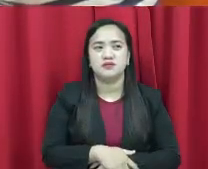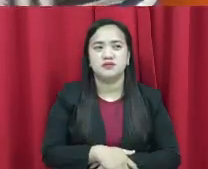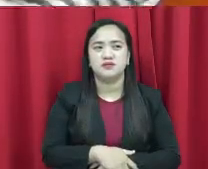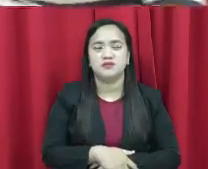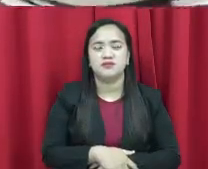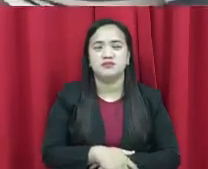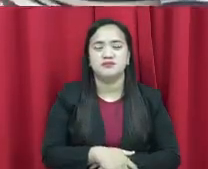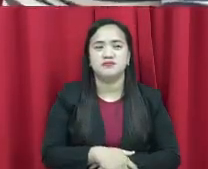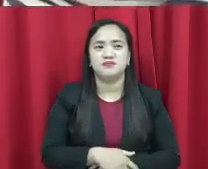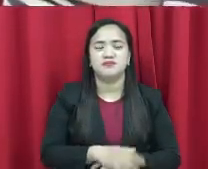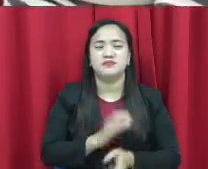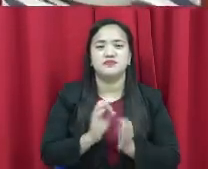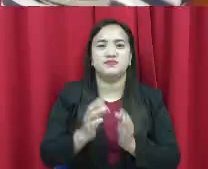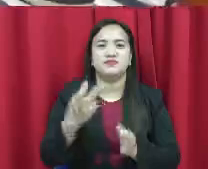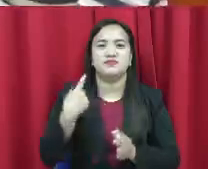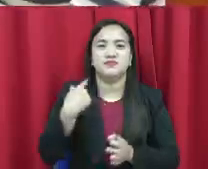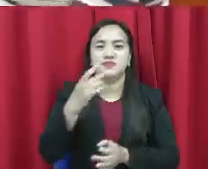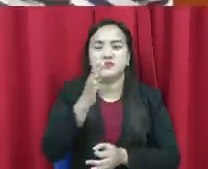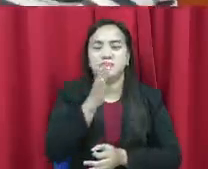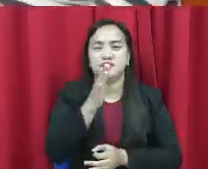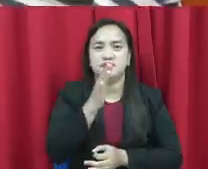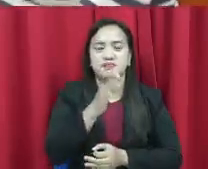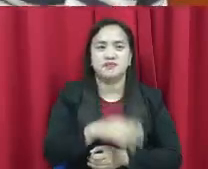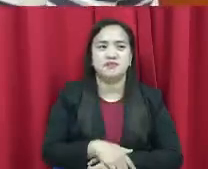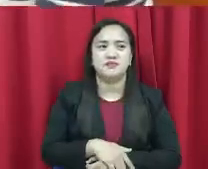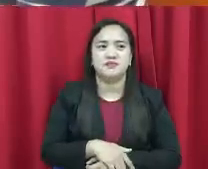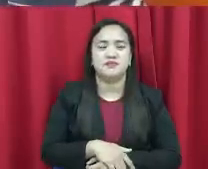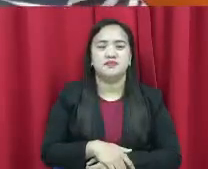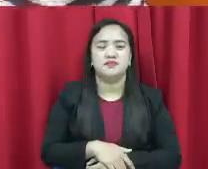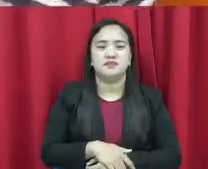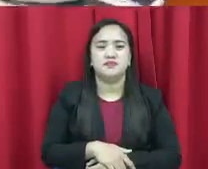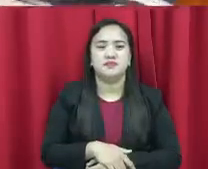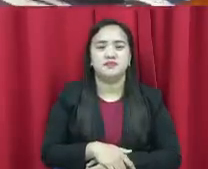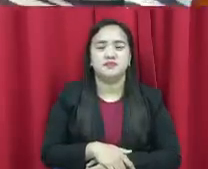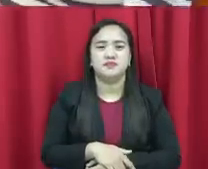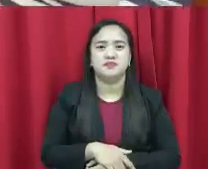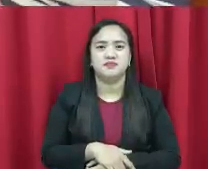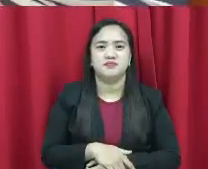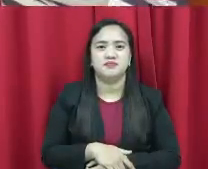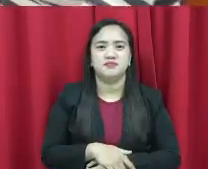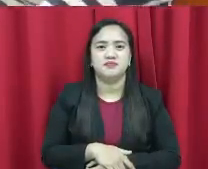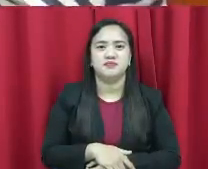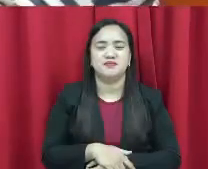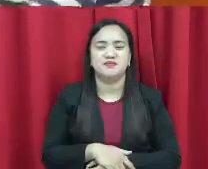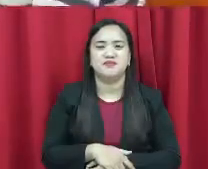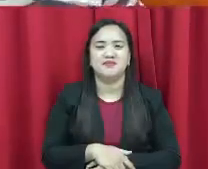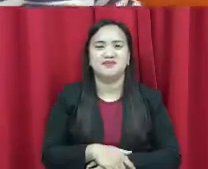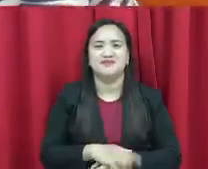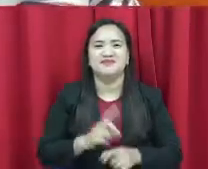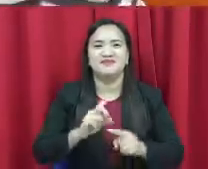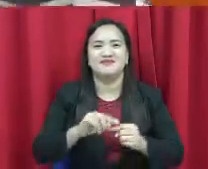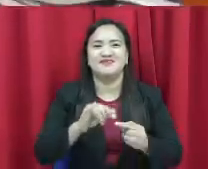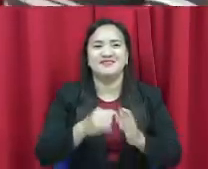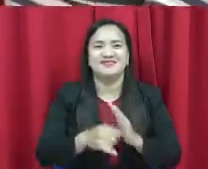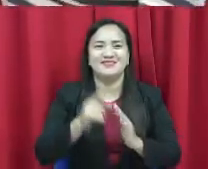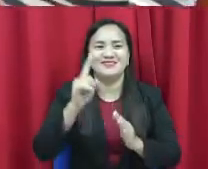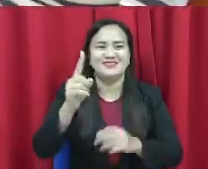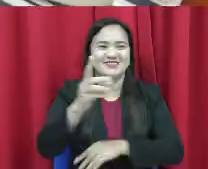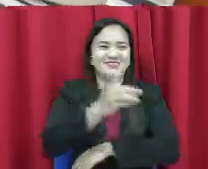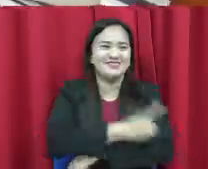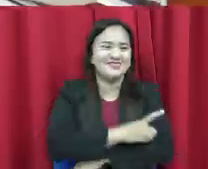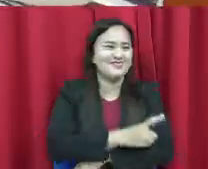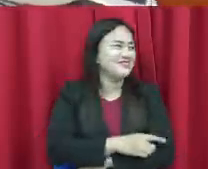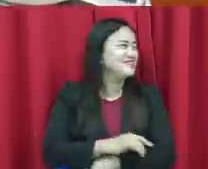kayo diyan pero yun nga kaya nga mag-diet muna yung baby isang araw ka